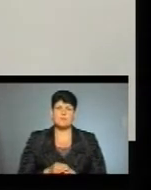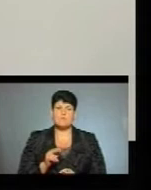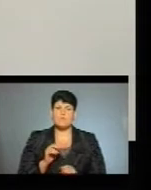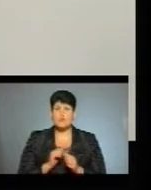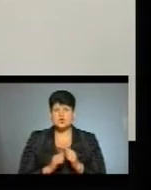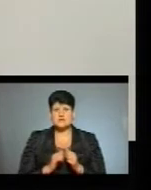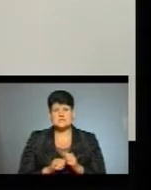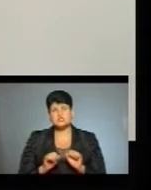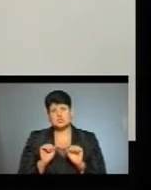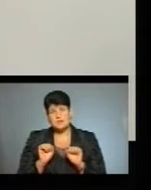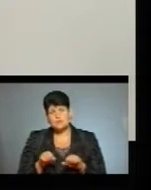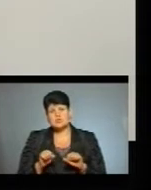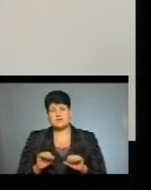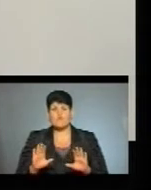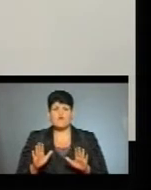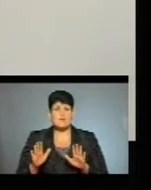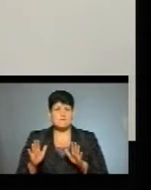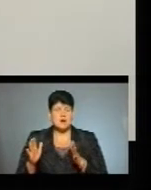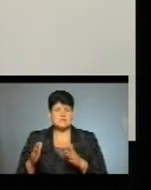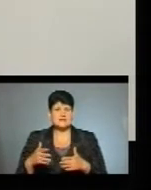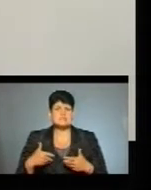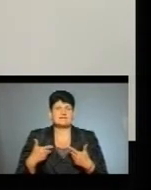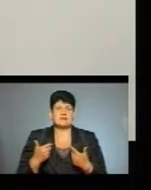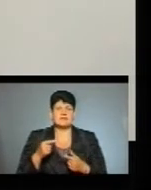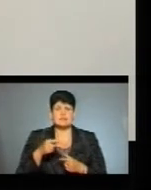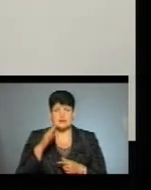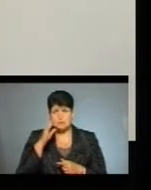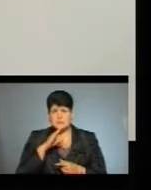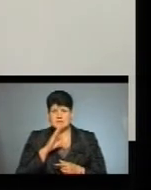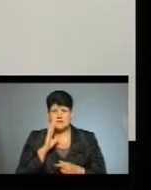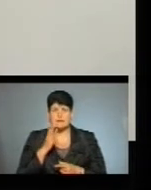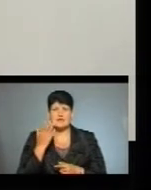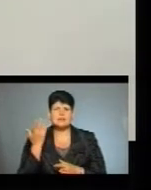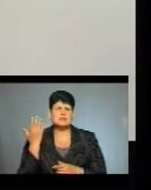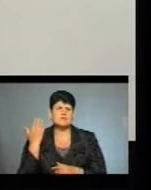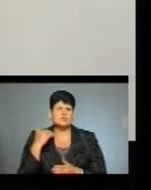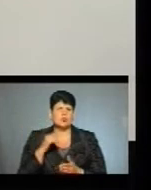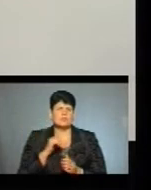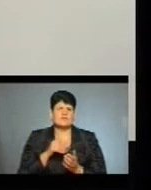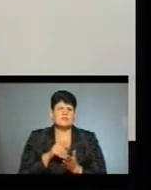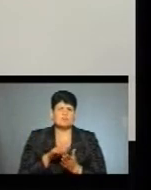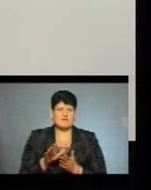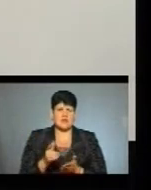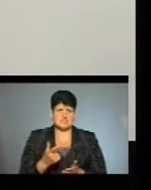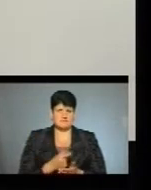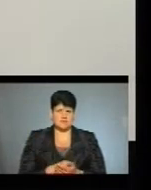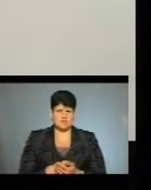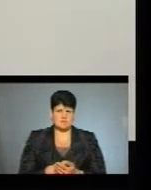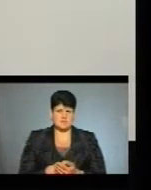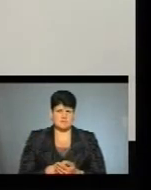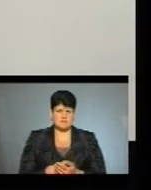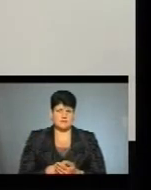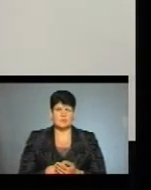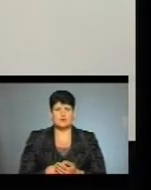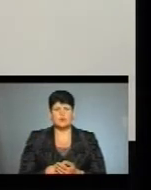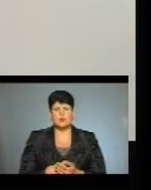Почастішали, можливо, випадки звернення тих батьків, які колись відмовлялися від щеплень. Вони, ну,